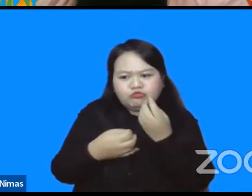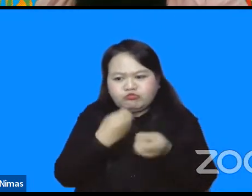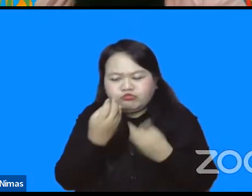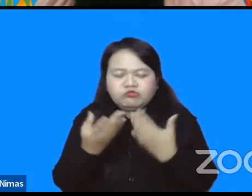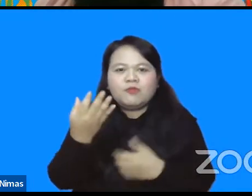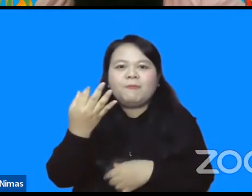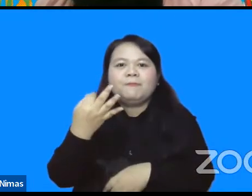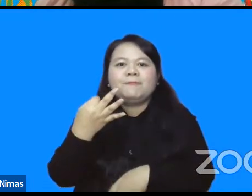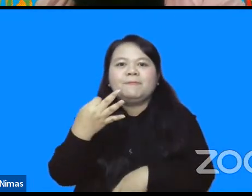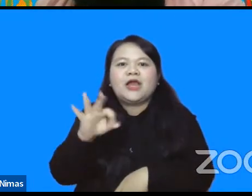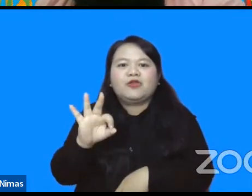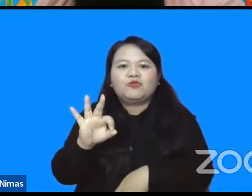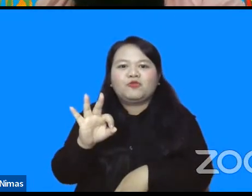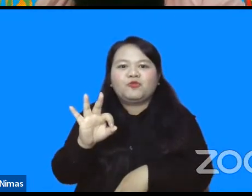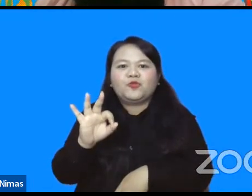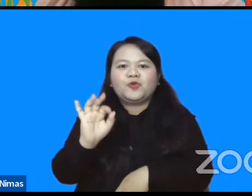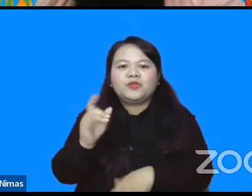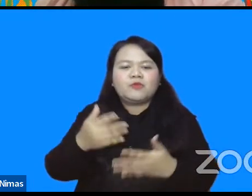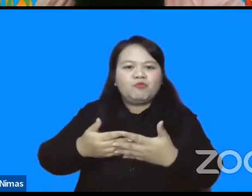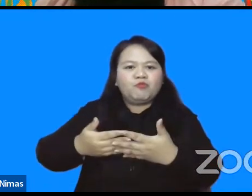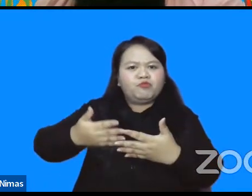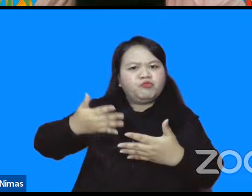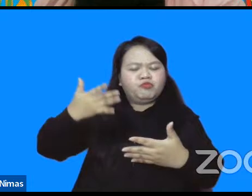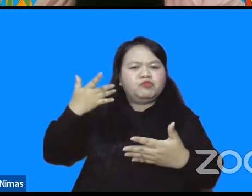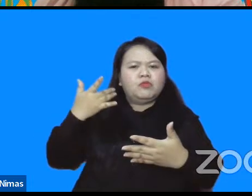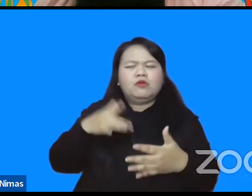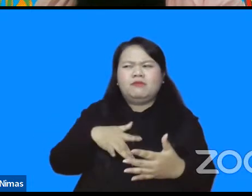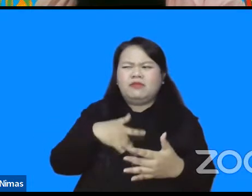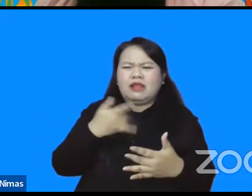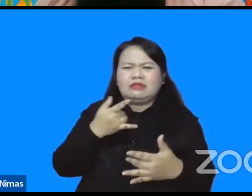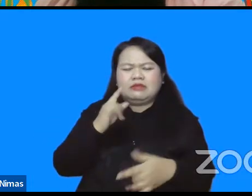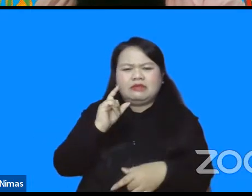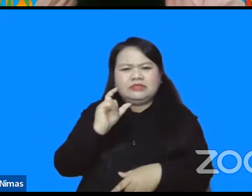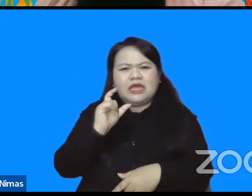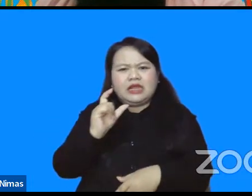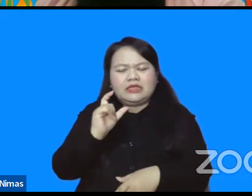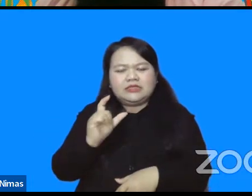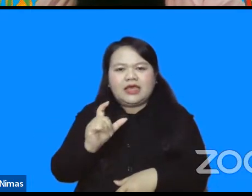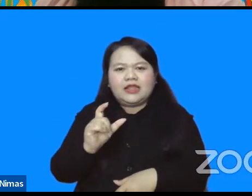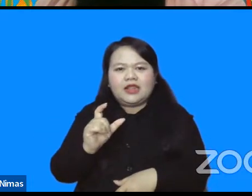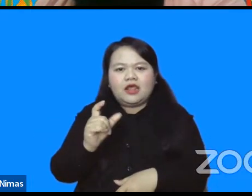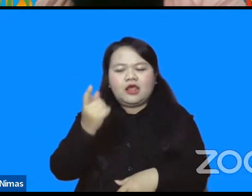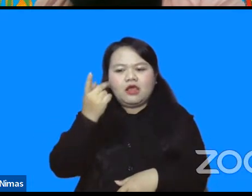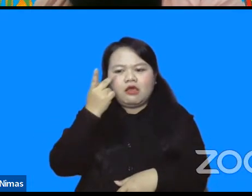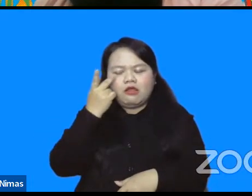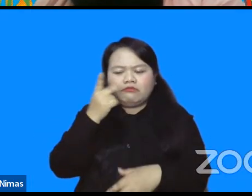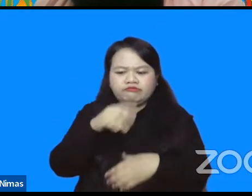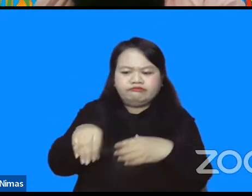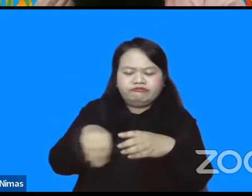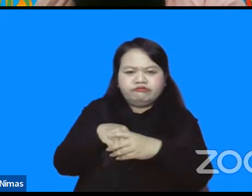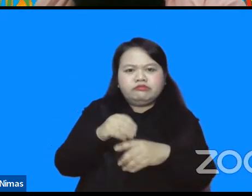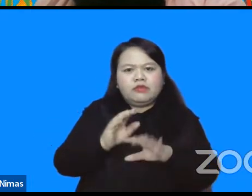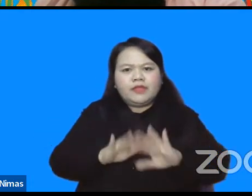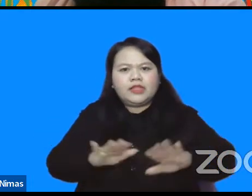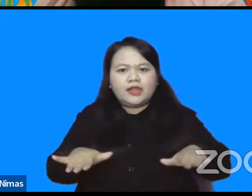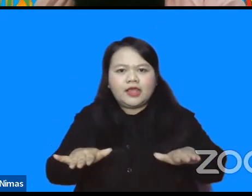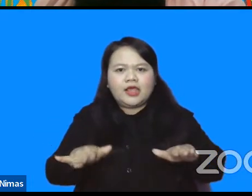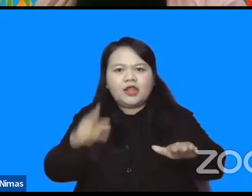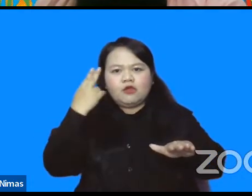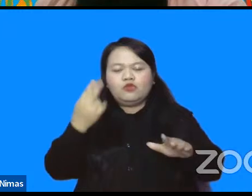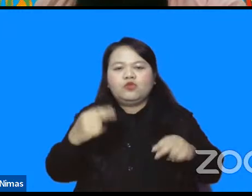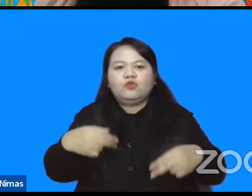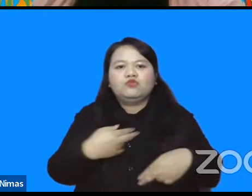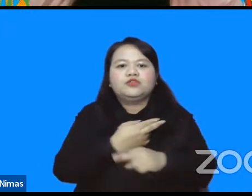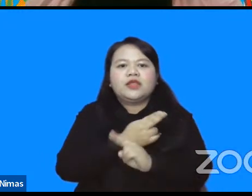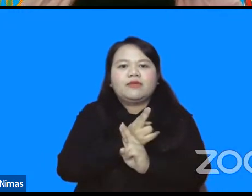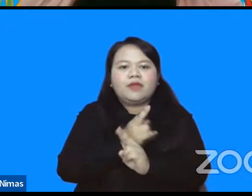baru karena selama ini kan Bunda merasa kayaknya metode kalau kita melibatkan anak-anak dilibatkan dalam musrenbang itu